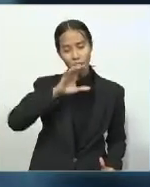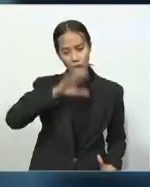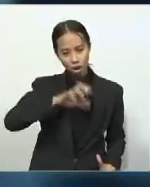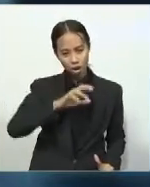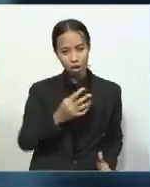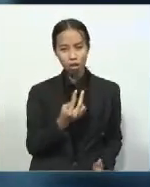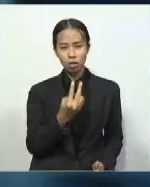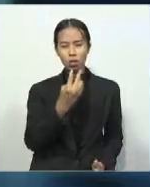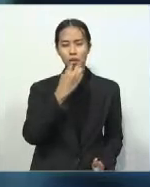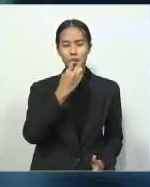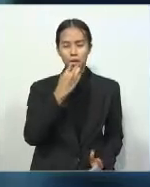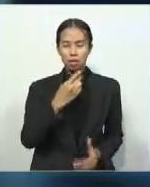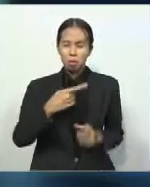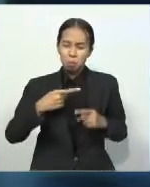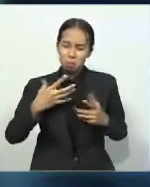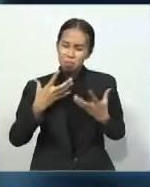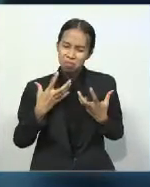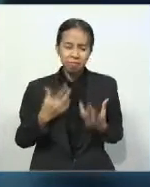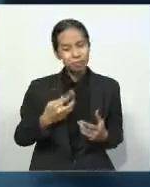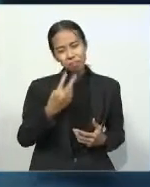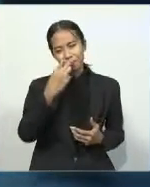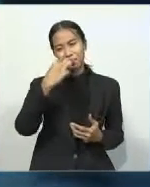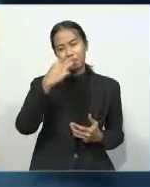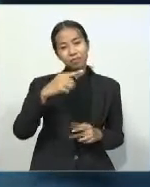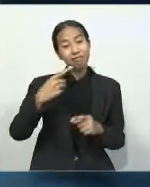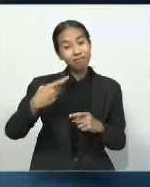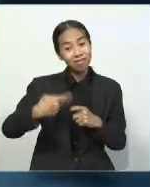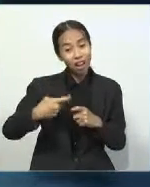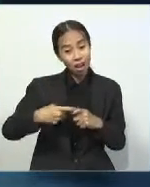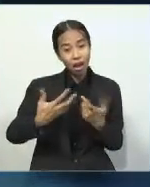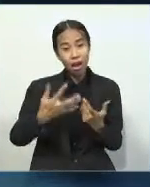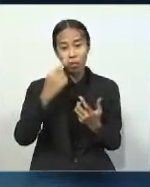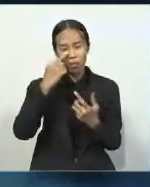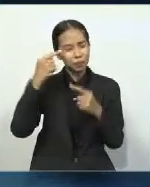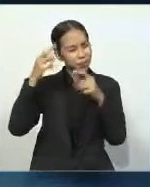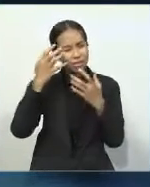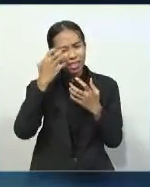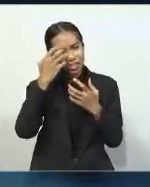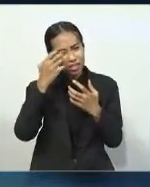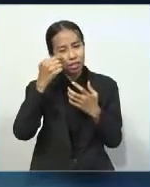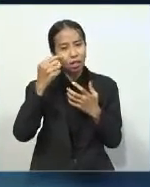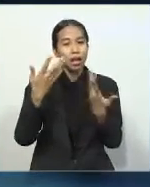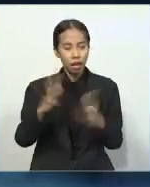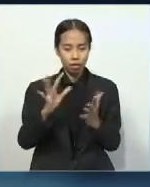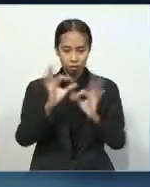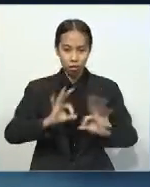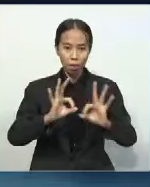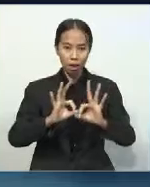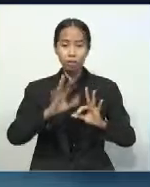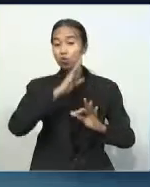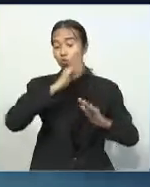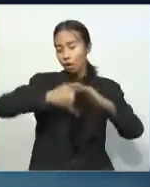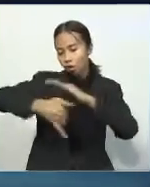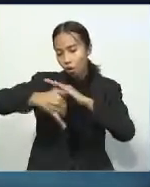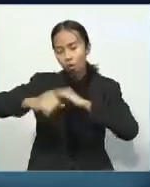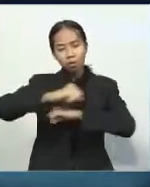หายใจลำบากระคายเคืองตาควรลดระยะเวลาการทำกิจกรรมกลางแจ้งหรือว่าใช้อุปกรณ์ป้องกันตนเองหากมี